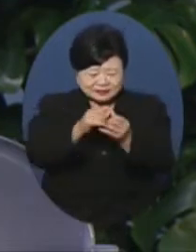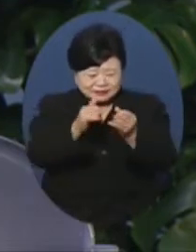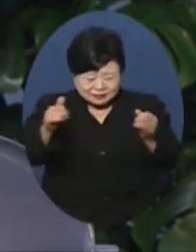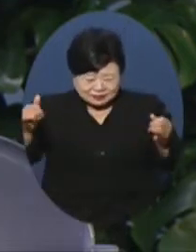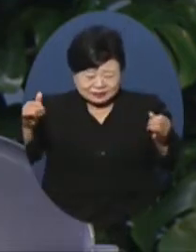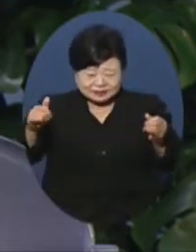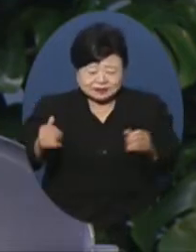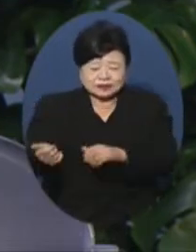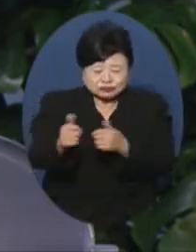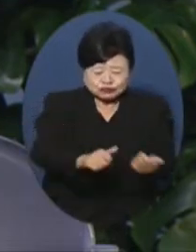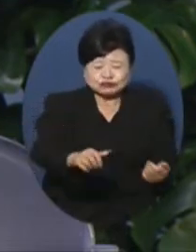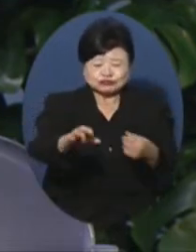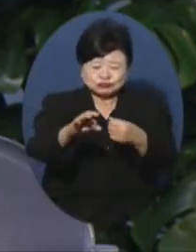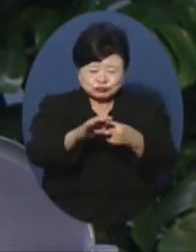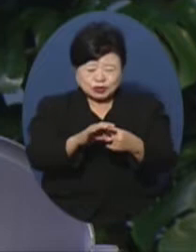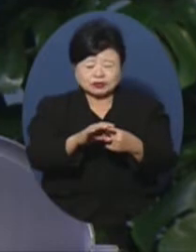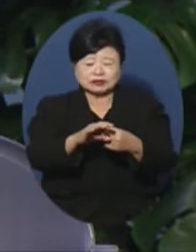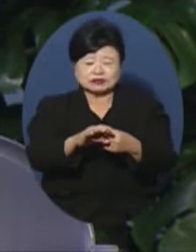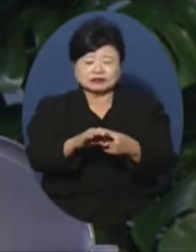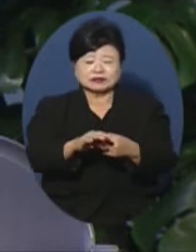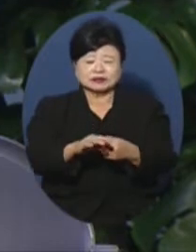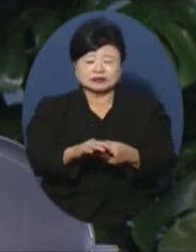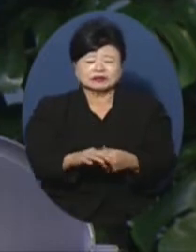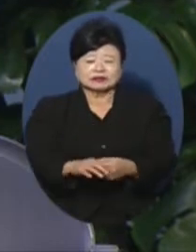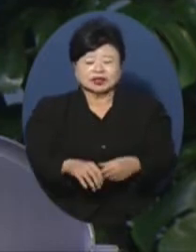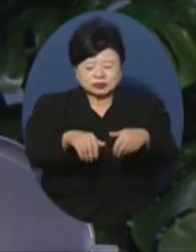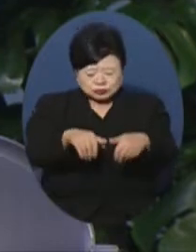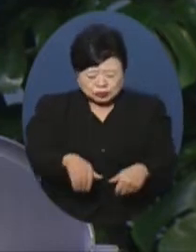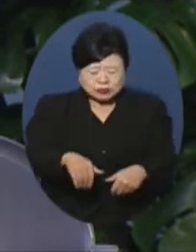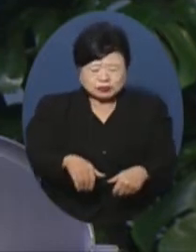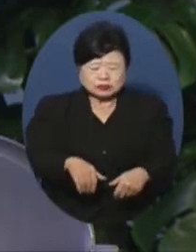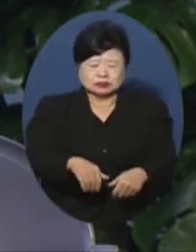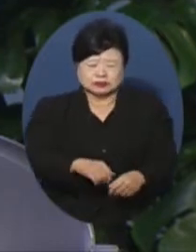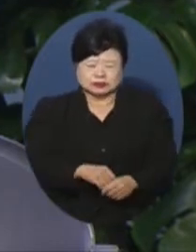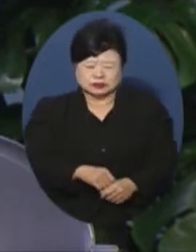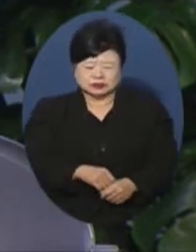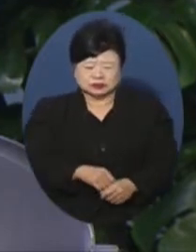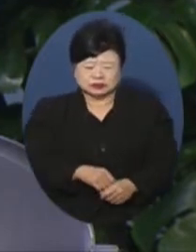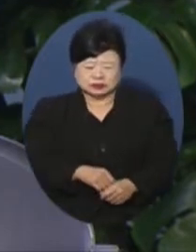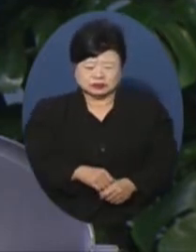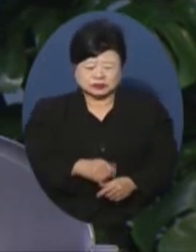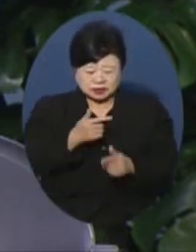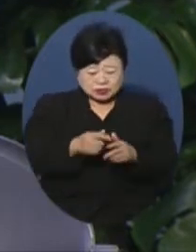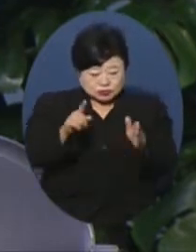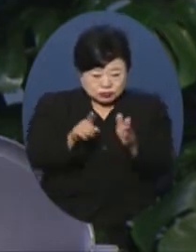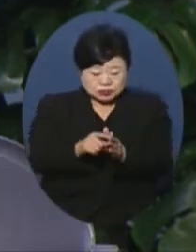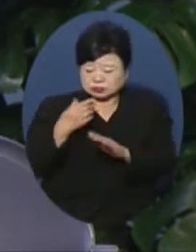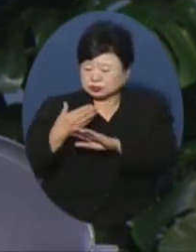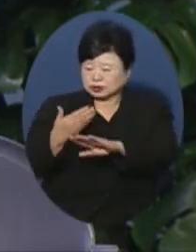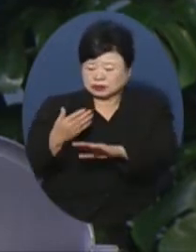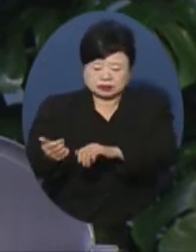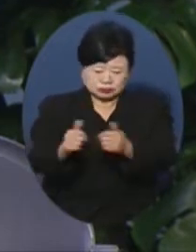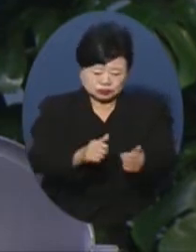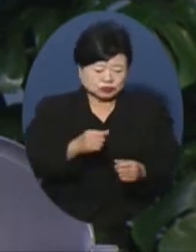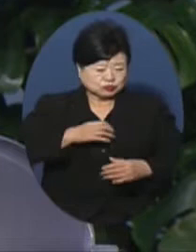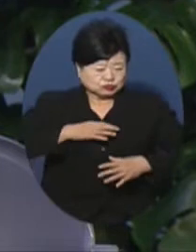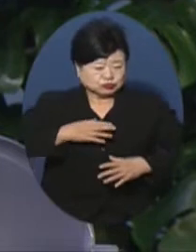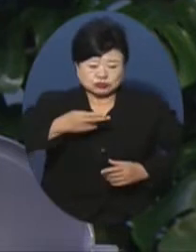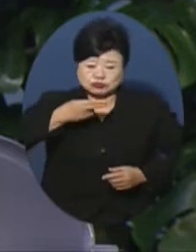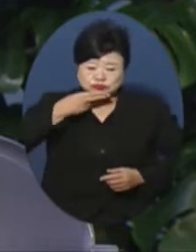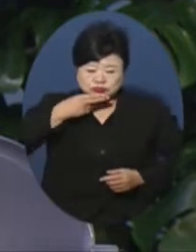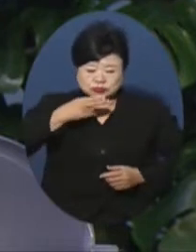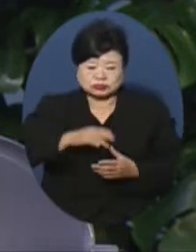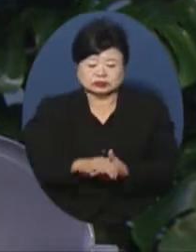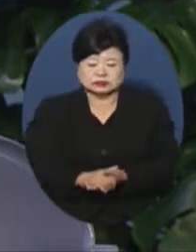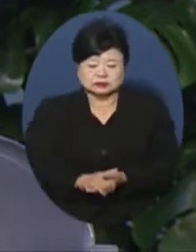세상 사람들은 죽음에 매어서 종로를 타며 살아가지만 예수 믿는 사람들은 죽음을